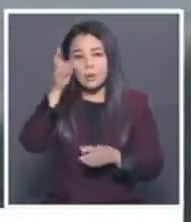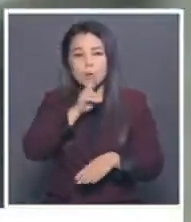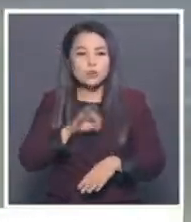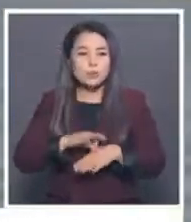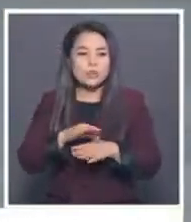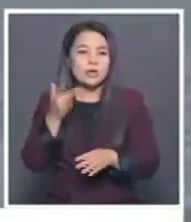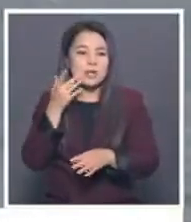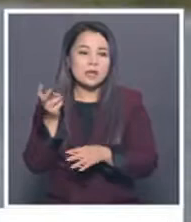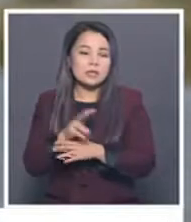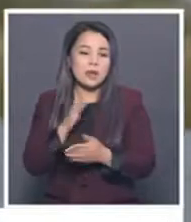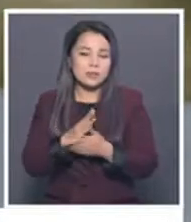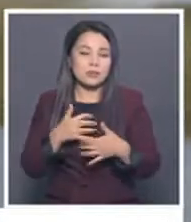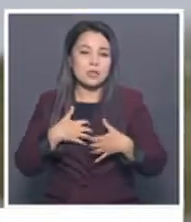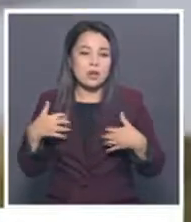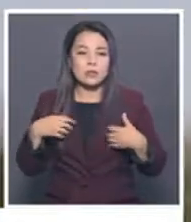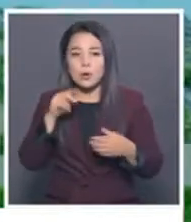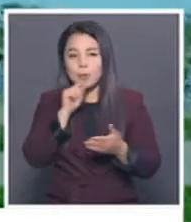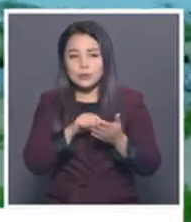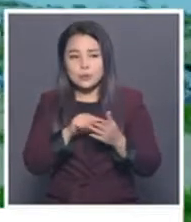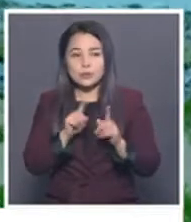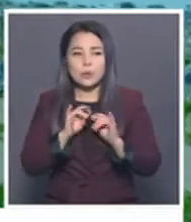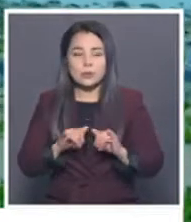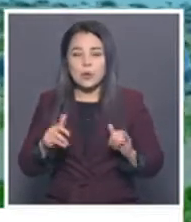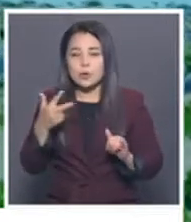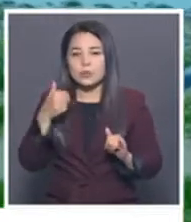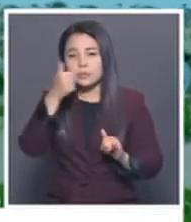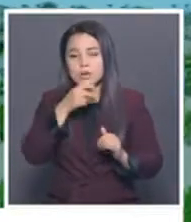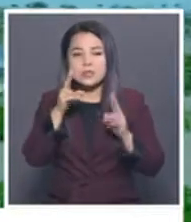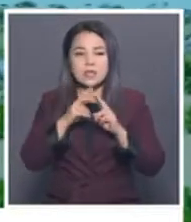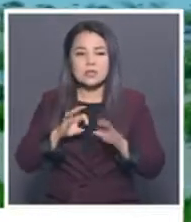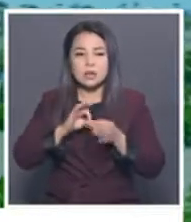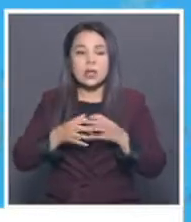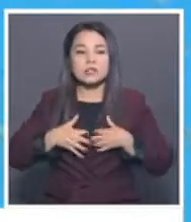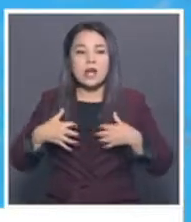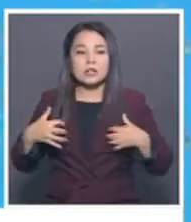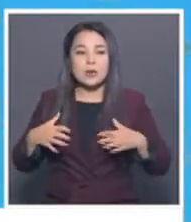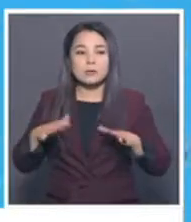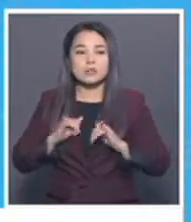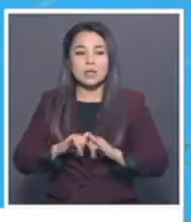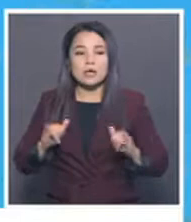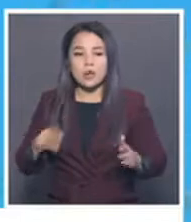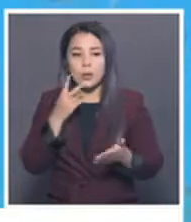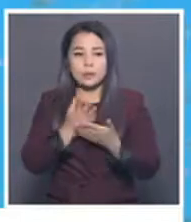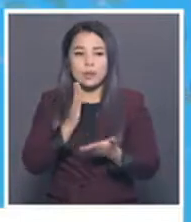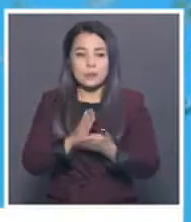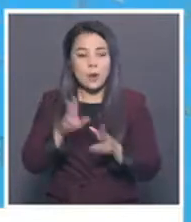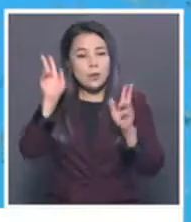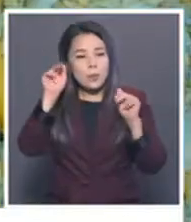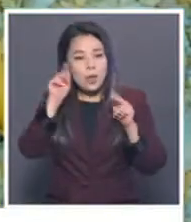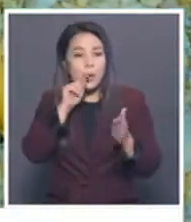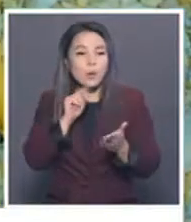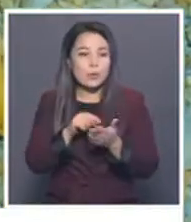жүргізуге жиі келеді. Аңқұстың көбеюін бақылайды. Соңғы 3 жылда жасалған зерттеу жануарлар санының артқанын көрсетті. Қоян мен